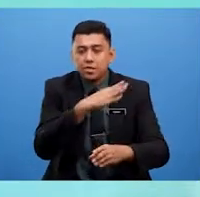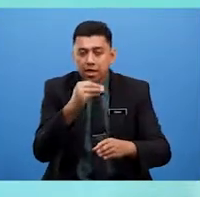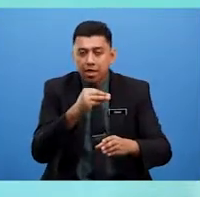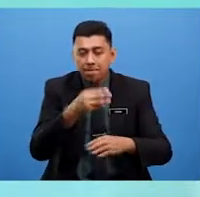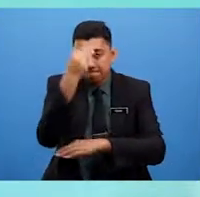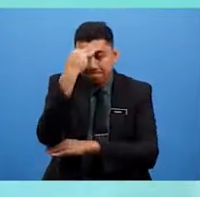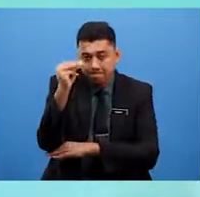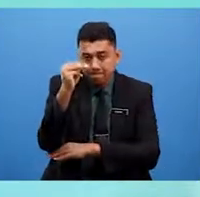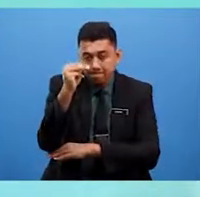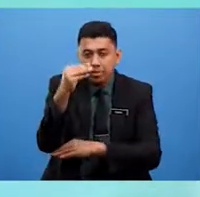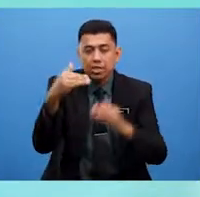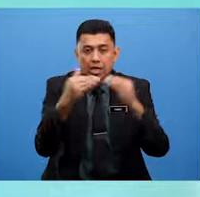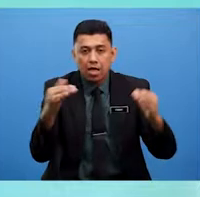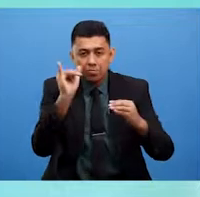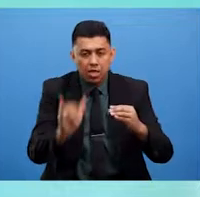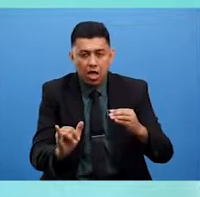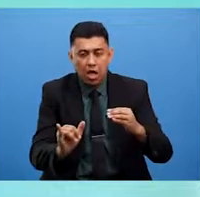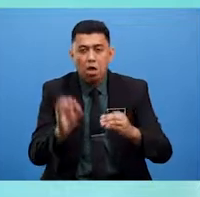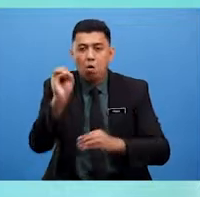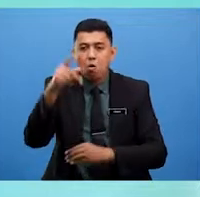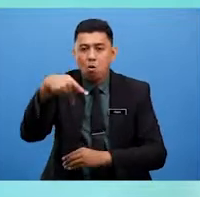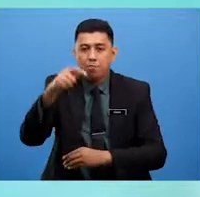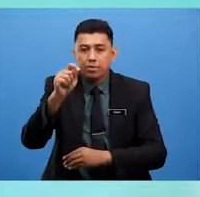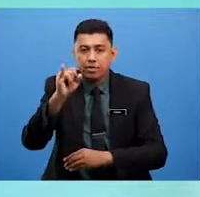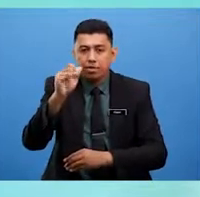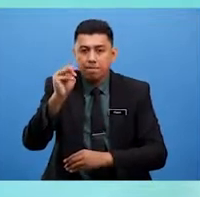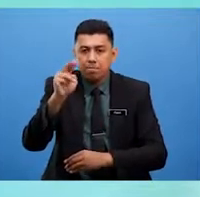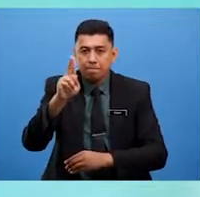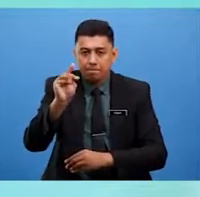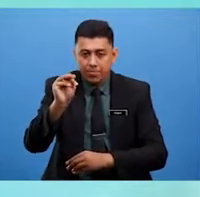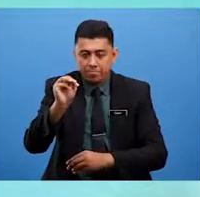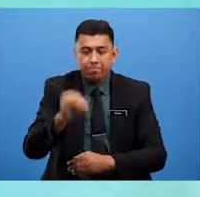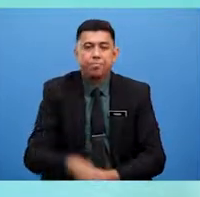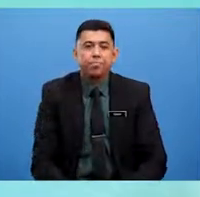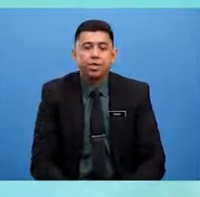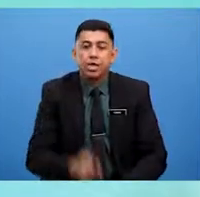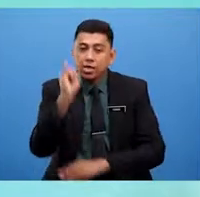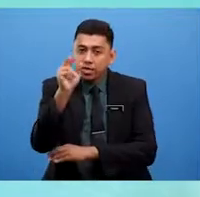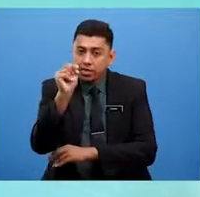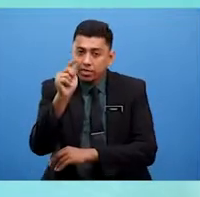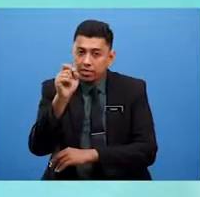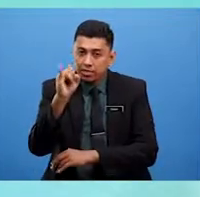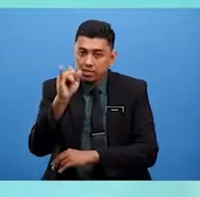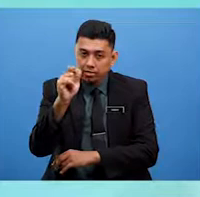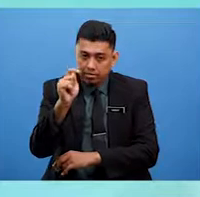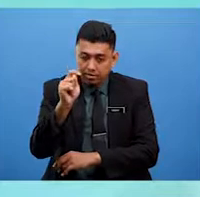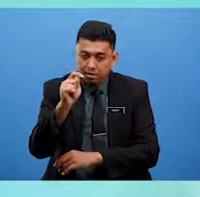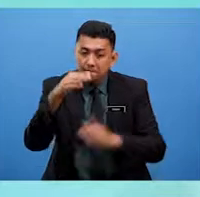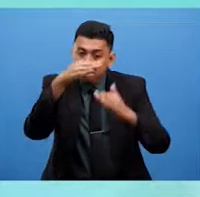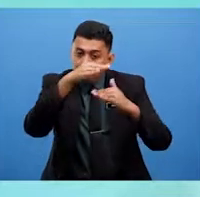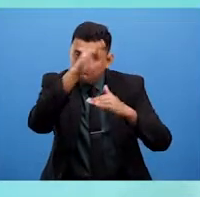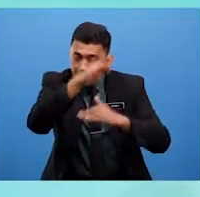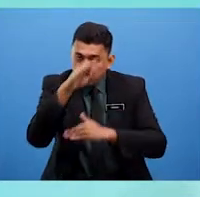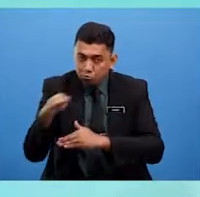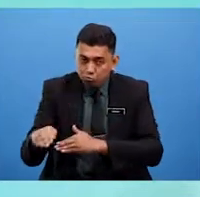kemahiran pada tahap yang optimum. Isi padu dan intensiti latihan mengalami penurunan atau